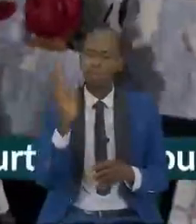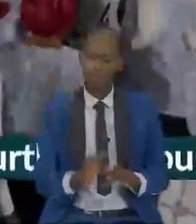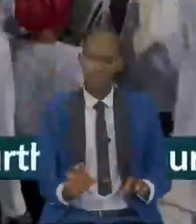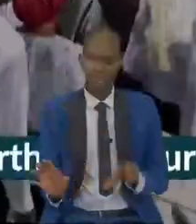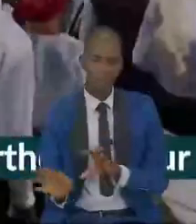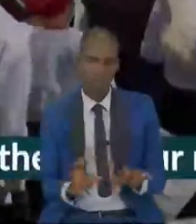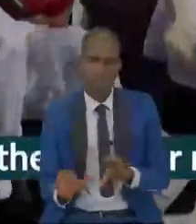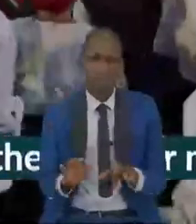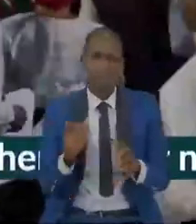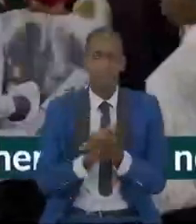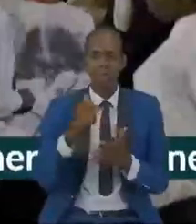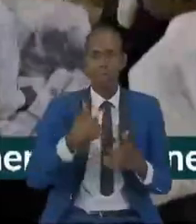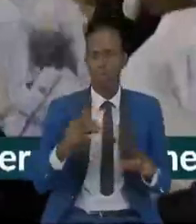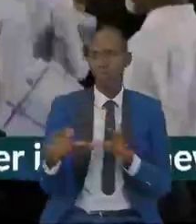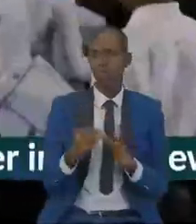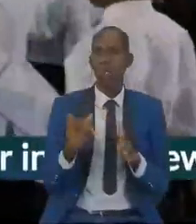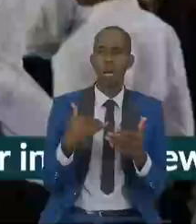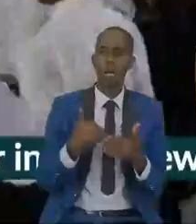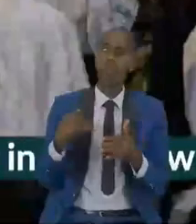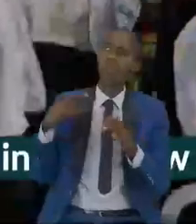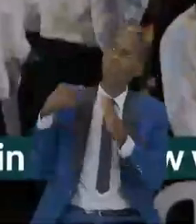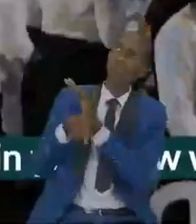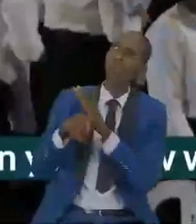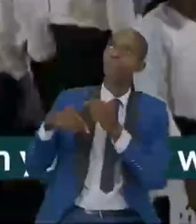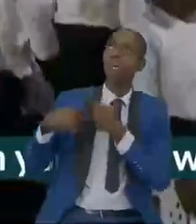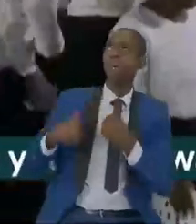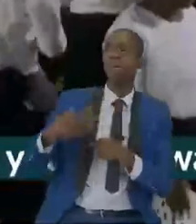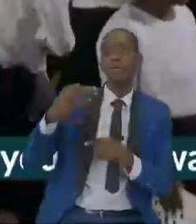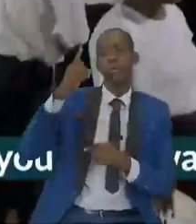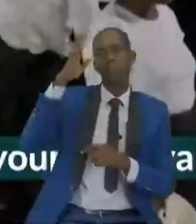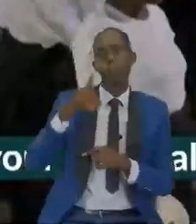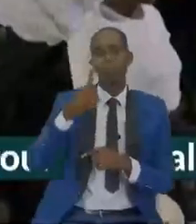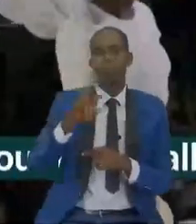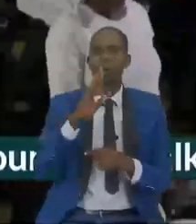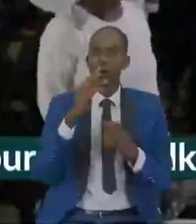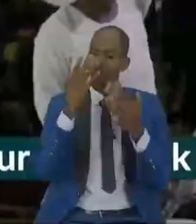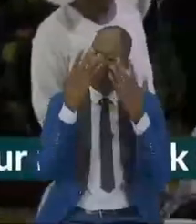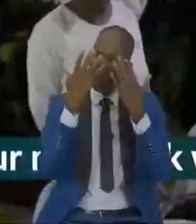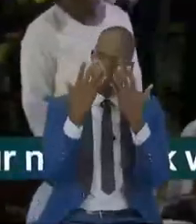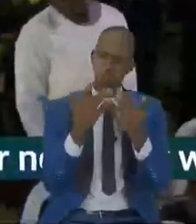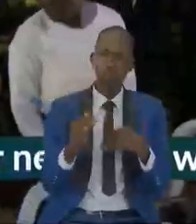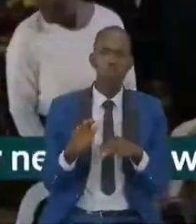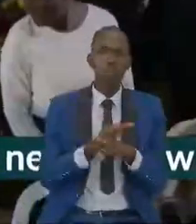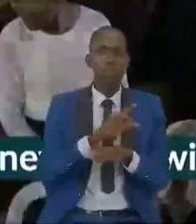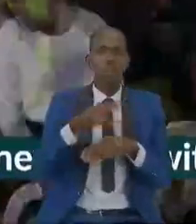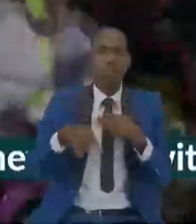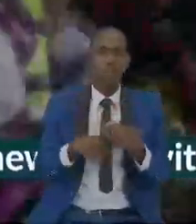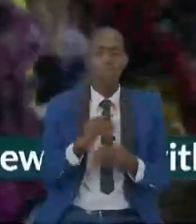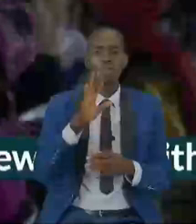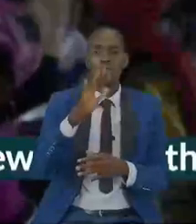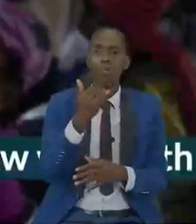tes actes qui ont percé l'esprit et le cœur de Dieu. Tu vas regretter,